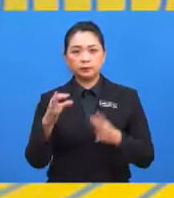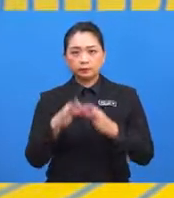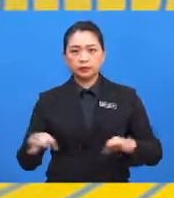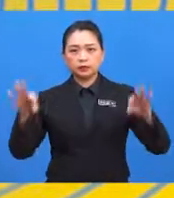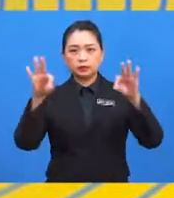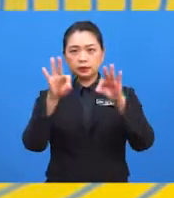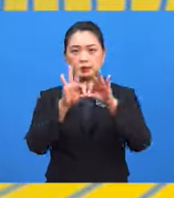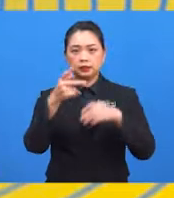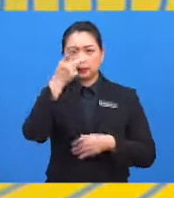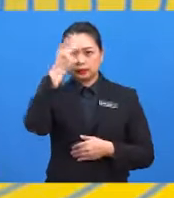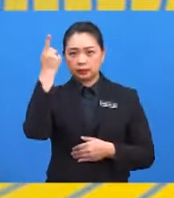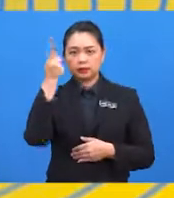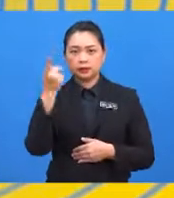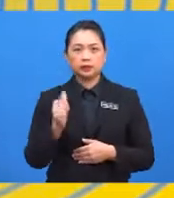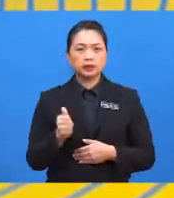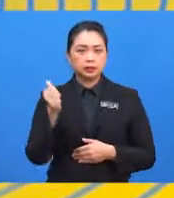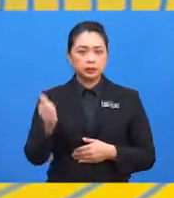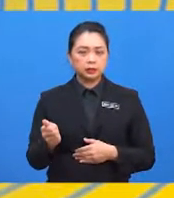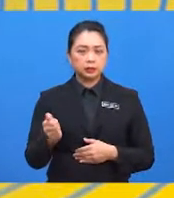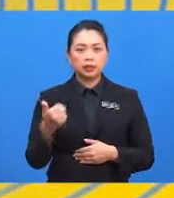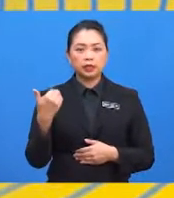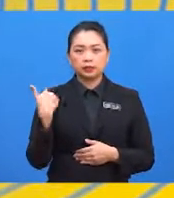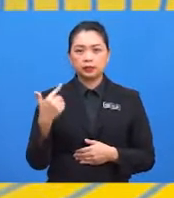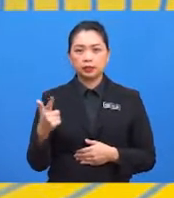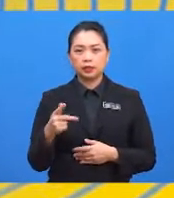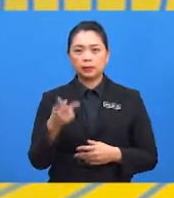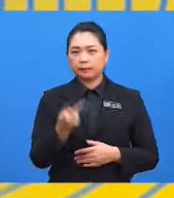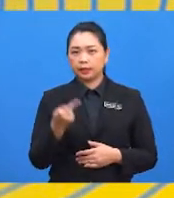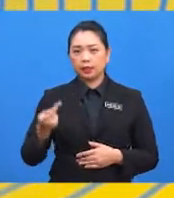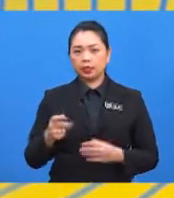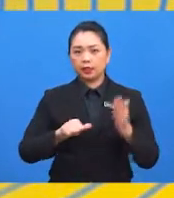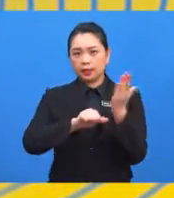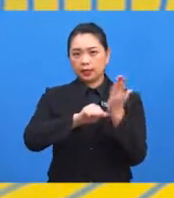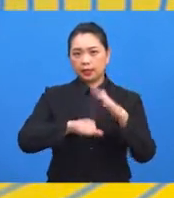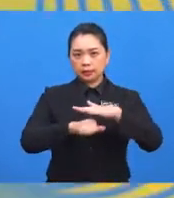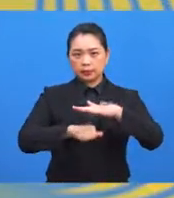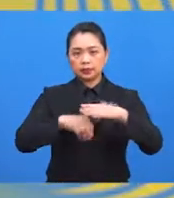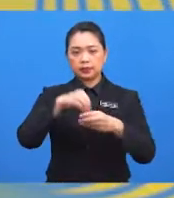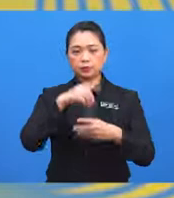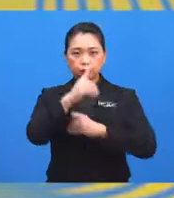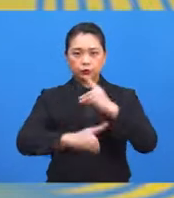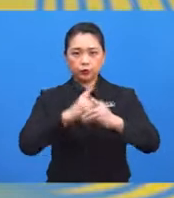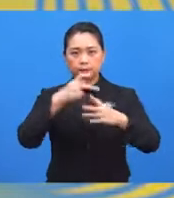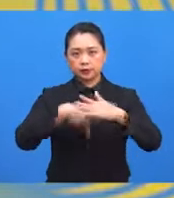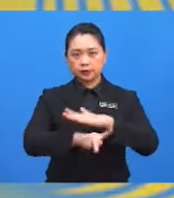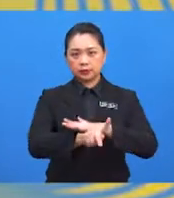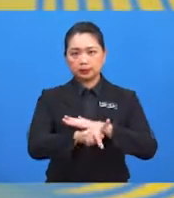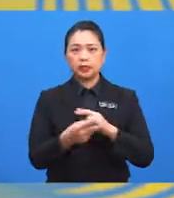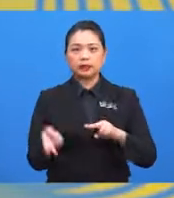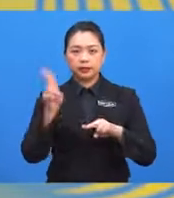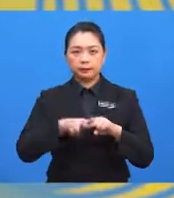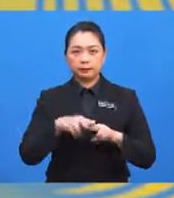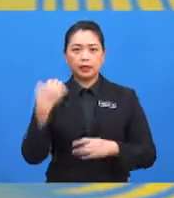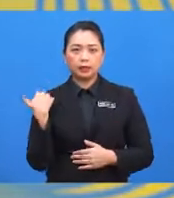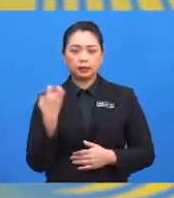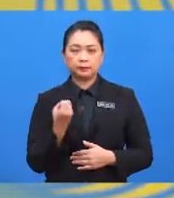kerana ia merupakan perkara asas dalam dunia percetakan. Sebagai tambahan, ada berapa